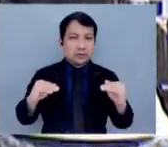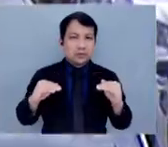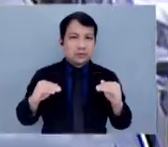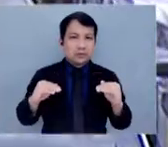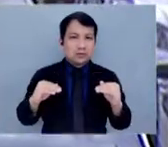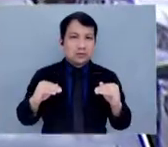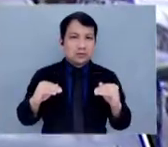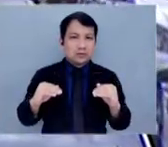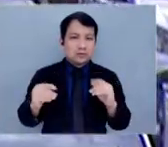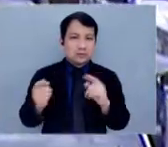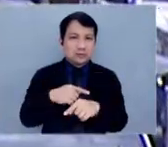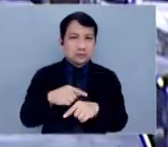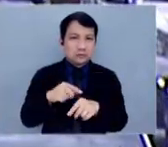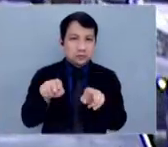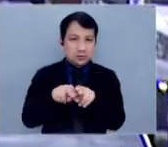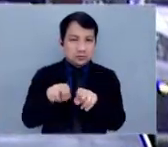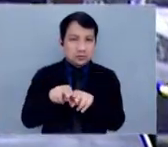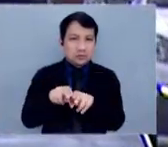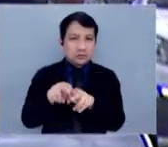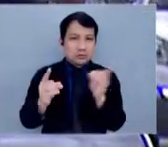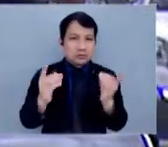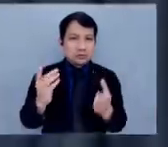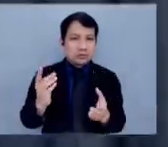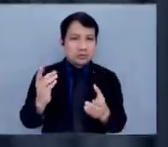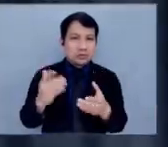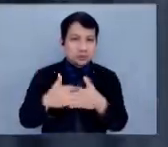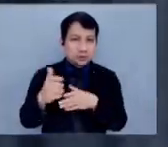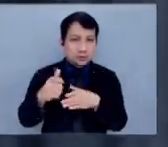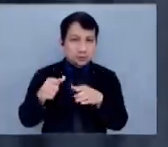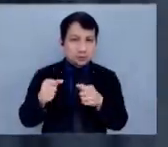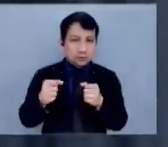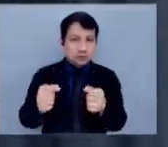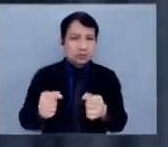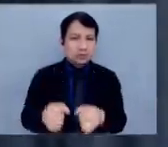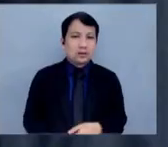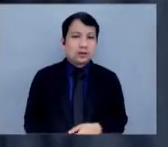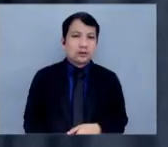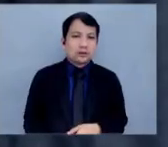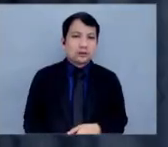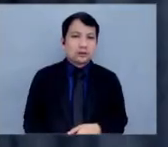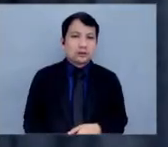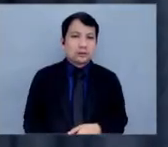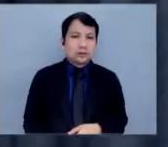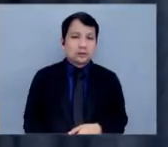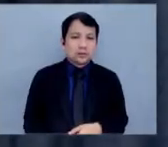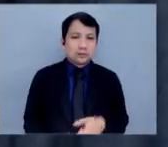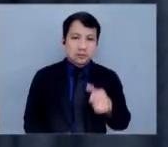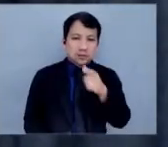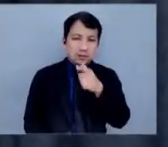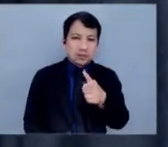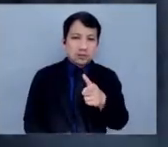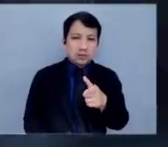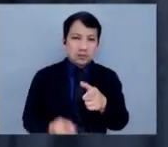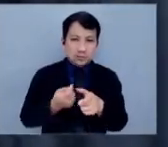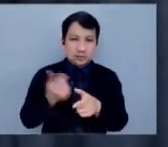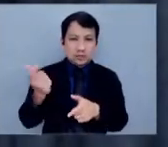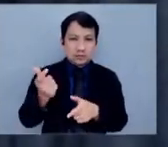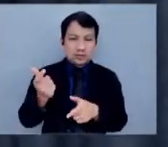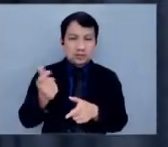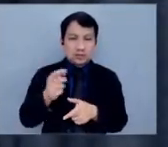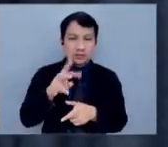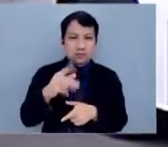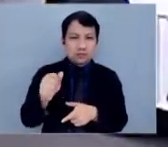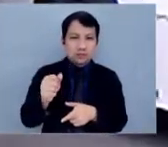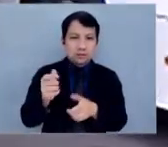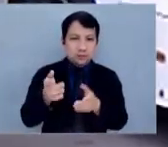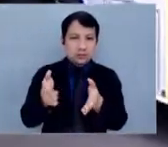at ordinaryong motorista kapag nasa kalsada. Wangwang mentality rin ang gustong maalis sa daan ni Senator Joel